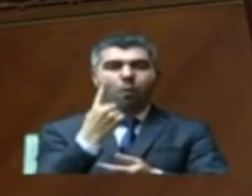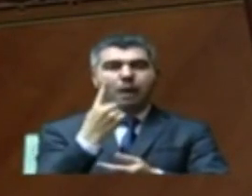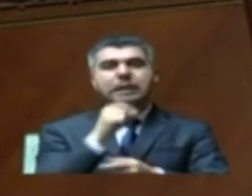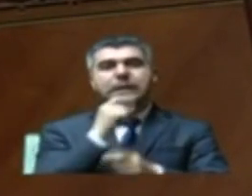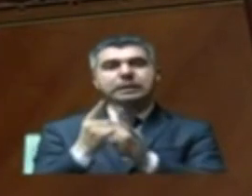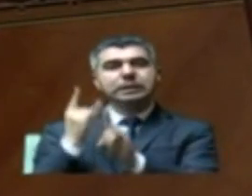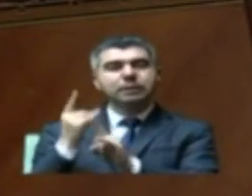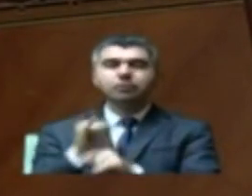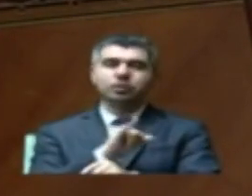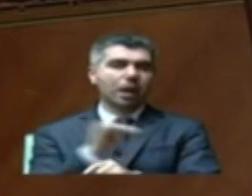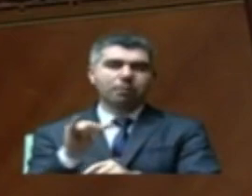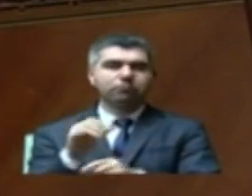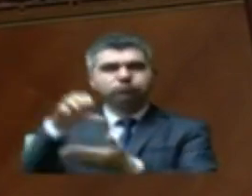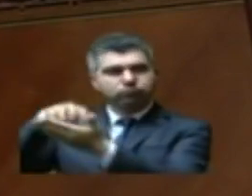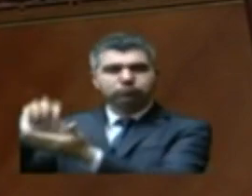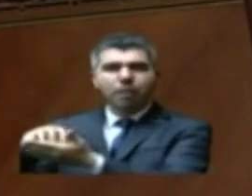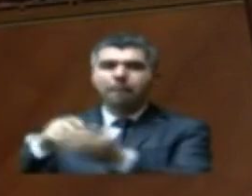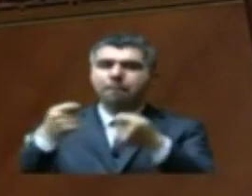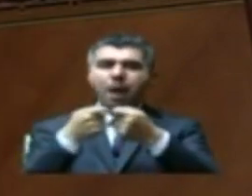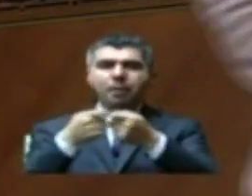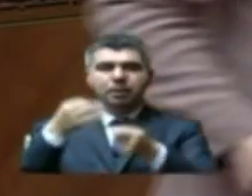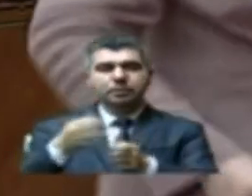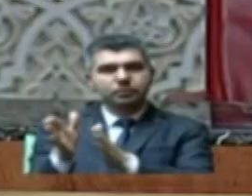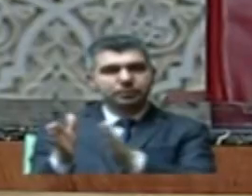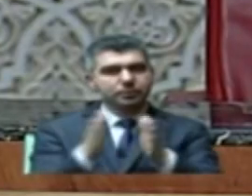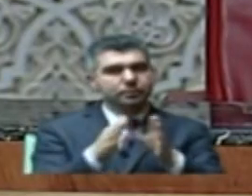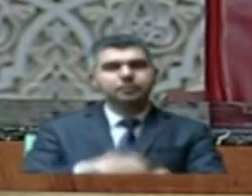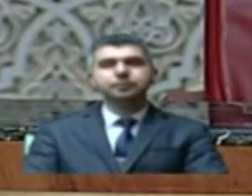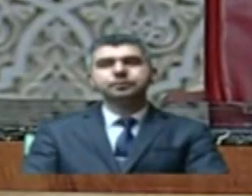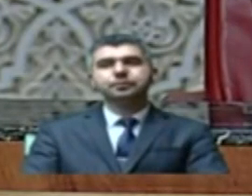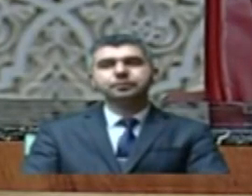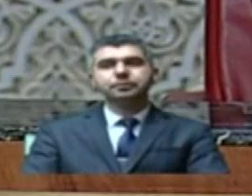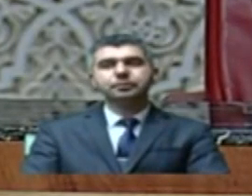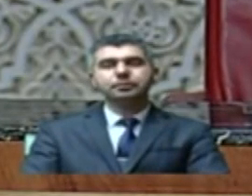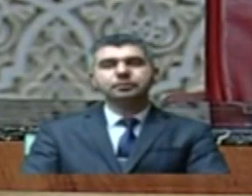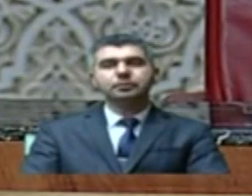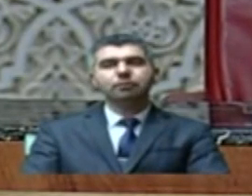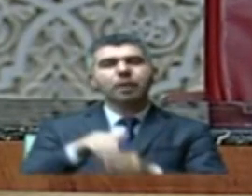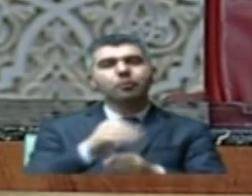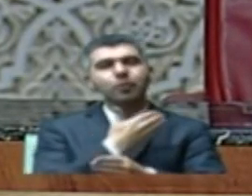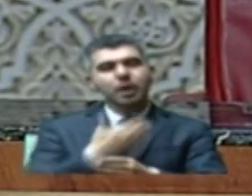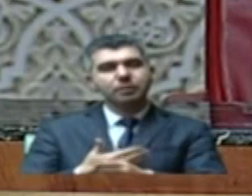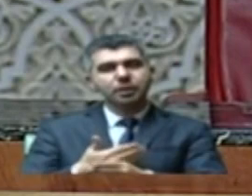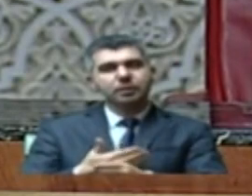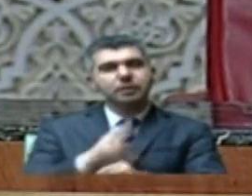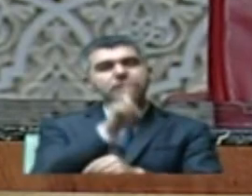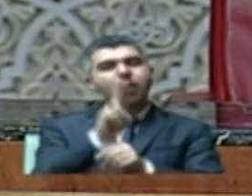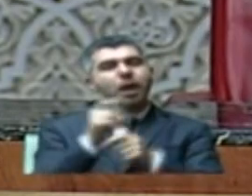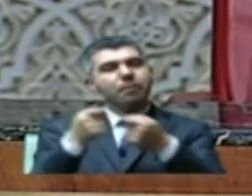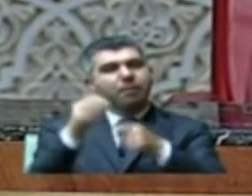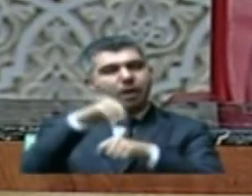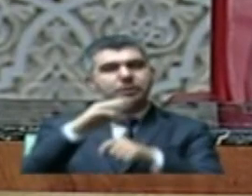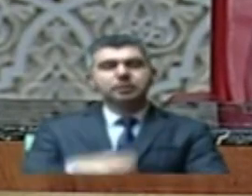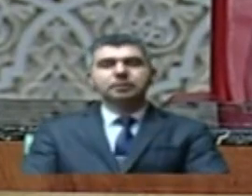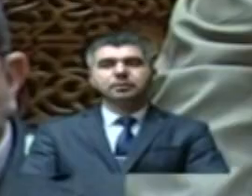نبذل جهد أكبر من أجل العدالة المجالية. شكرا سيدة الوزيرة، لكم كلمة سيد المستشار في إطار التعقيب تفضل. شكرا